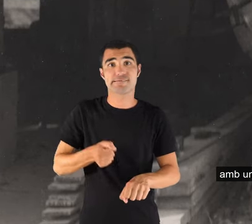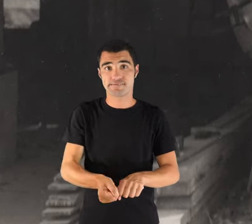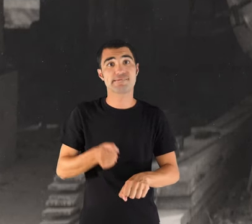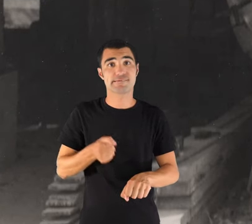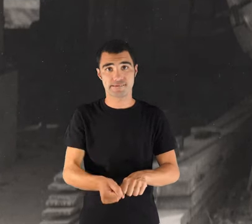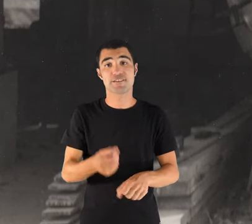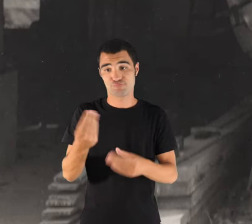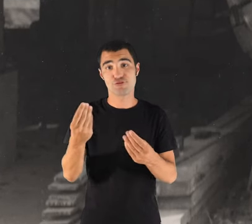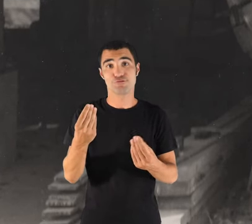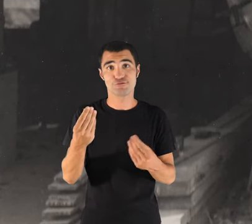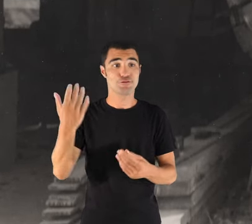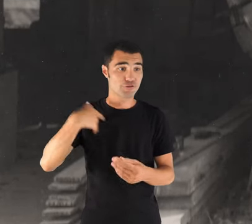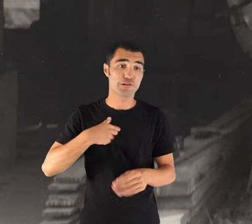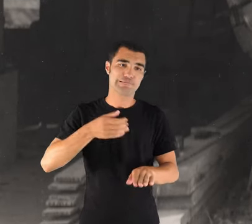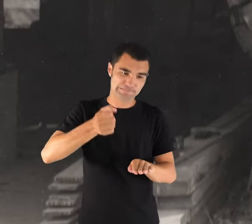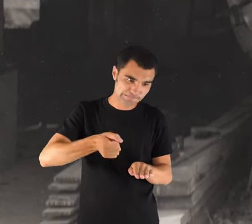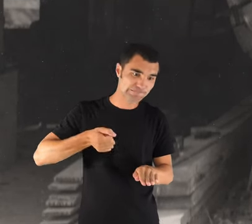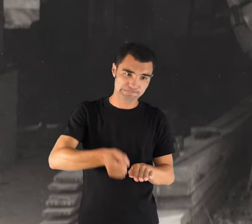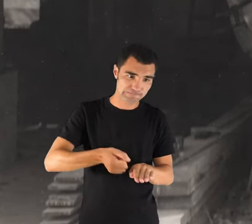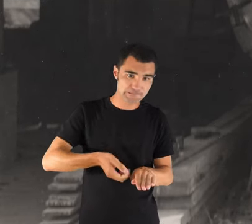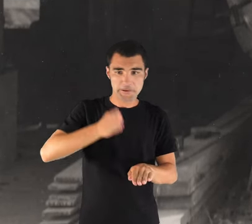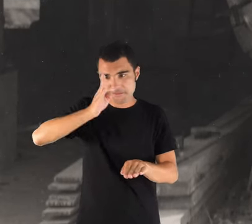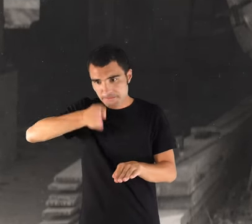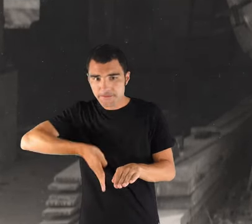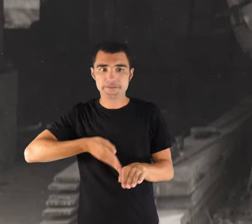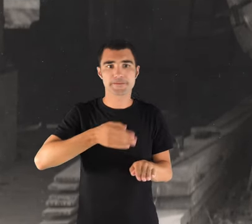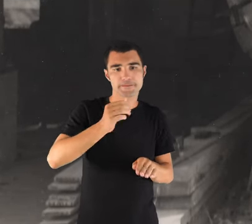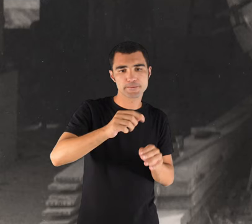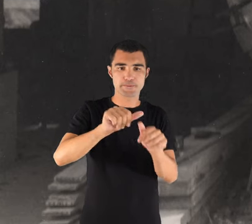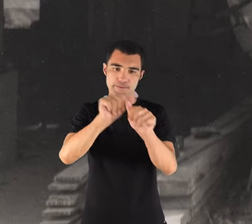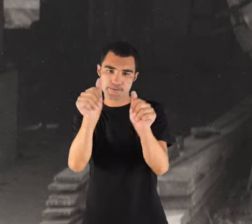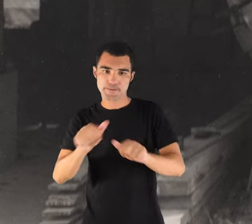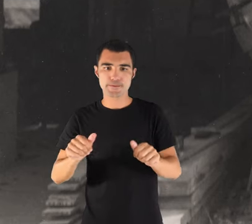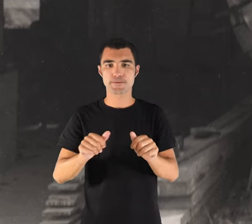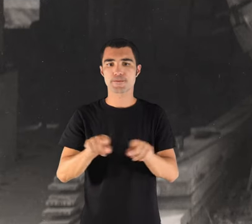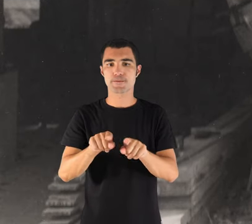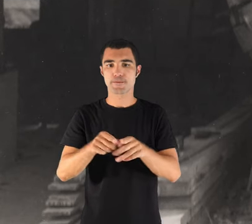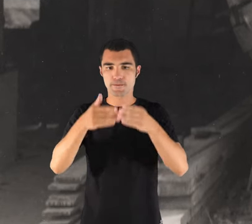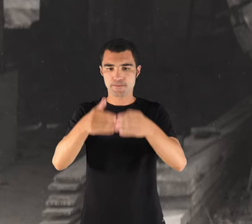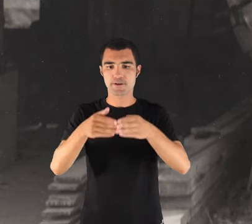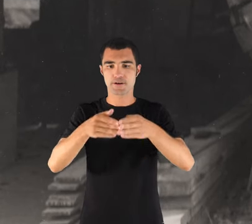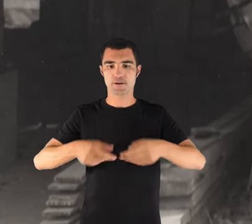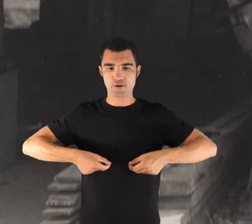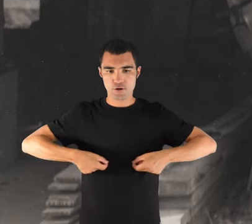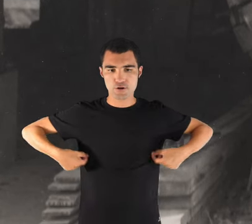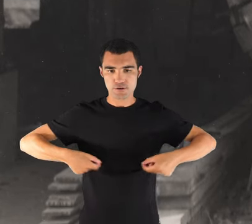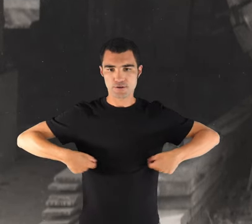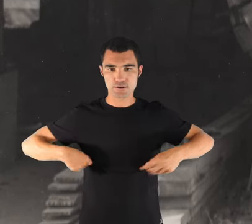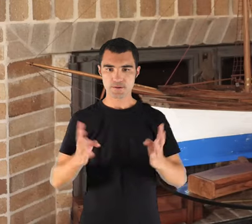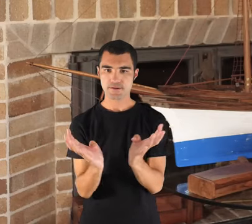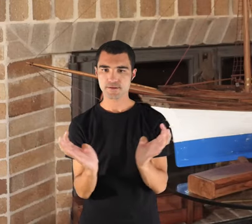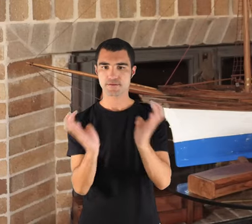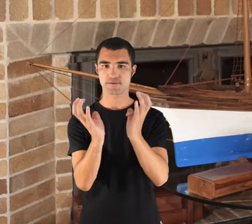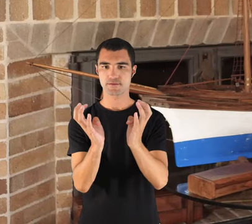serra, anàvem bugint les diferents peces, les costelles dels barcos i les diferents peces que havien de